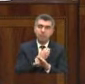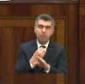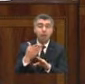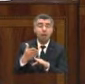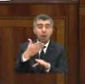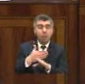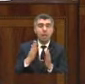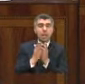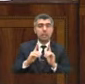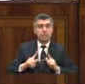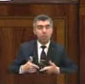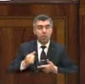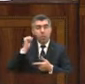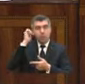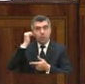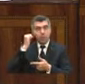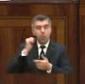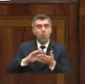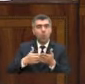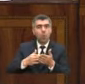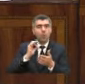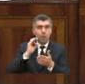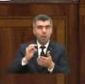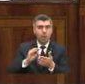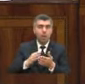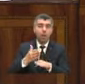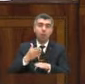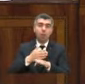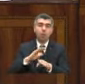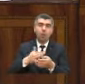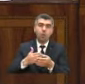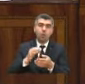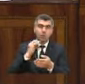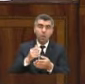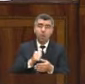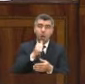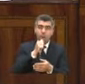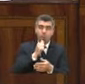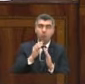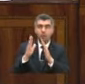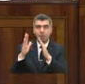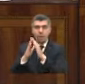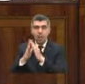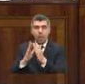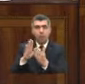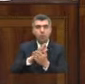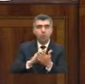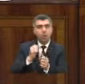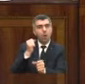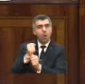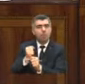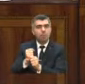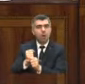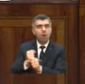والتكوين المهني والتربية على التوابت والهوية المغربية والماء والسكن اللائق والشغل. والترتيب